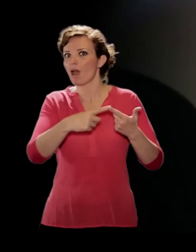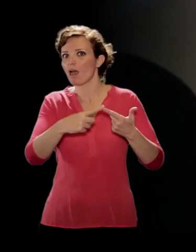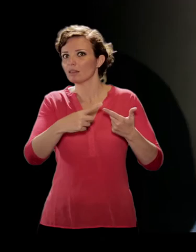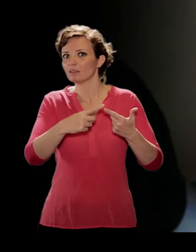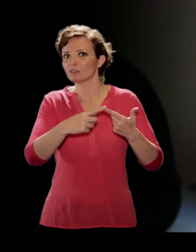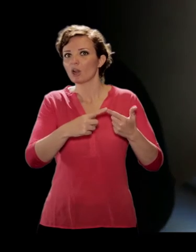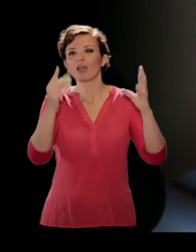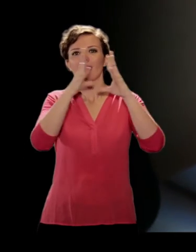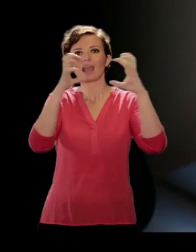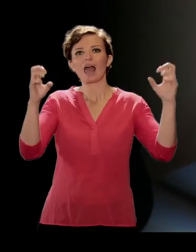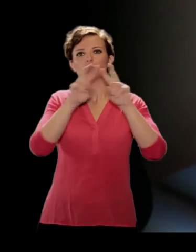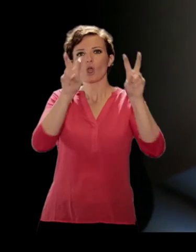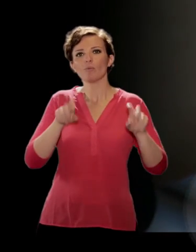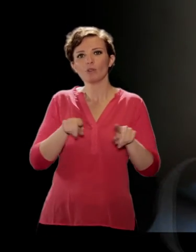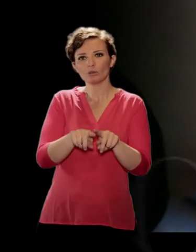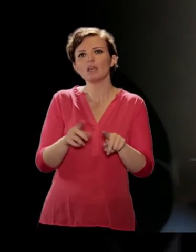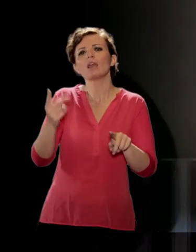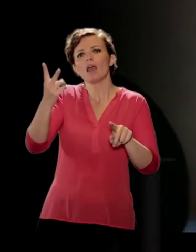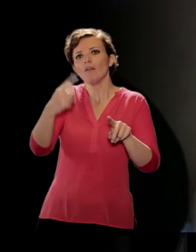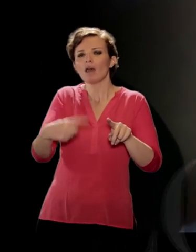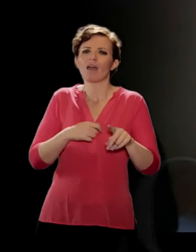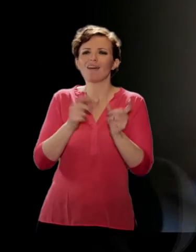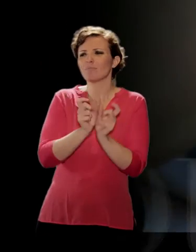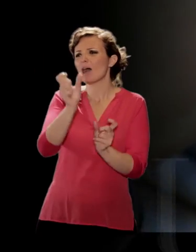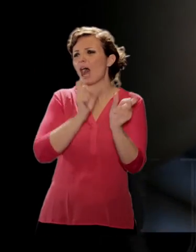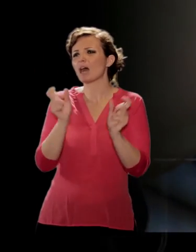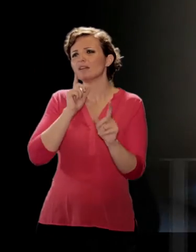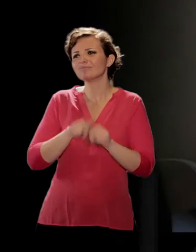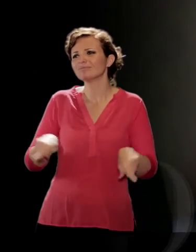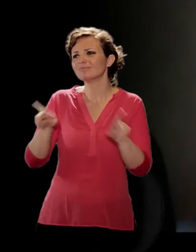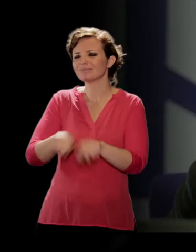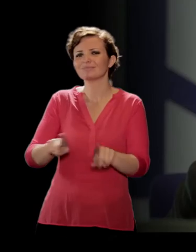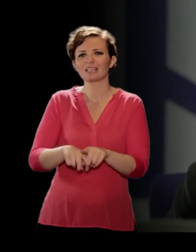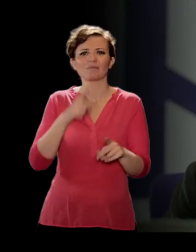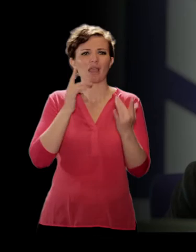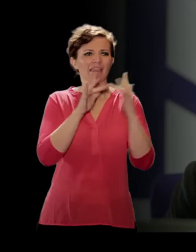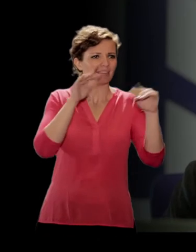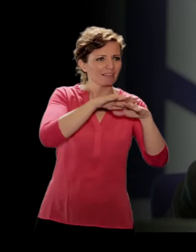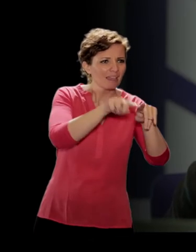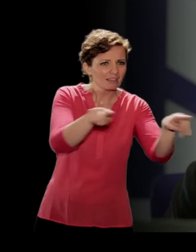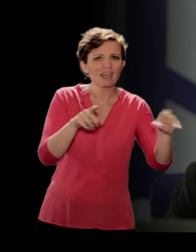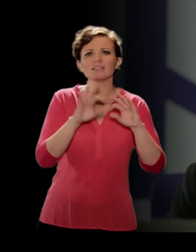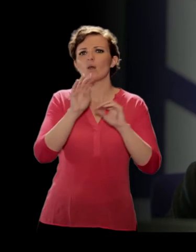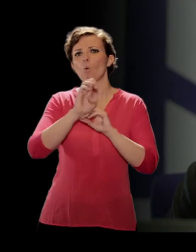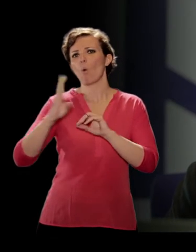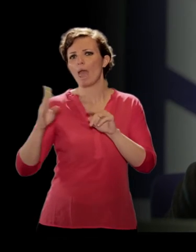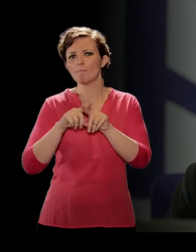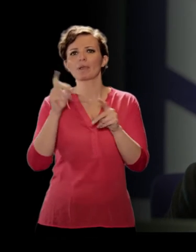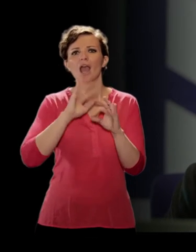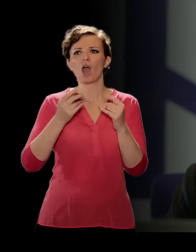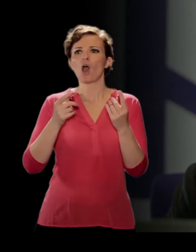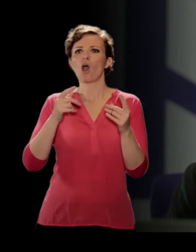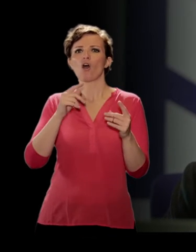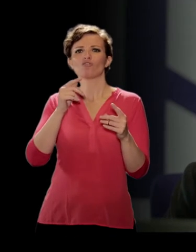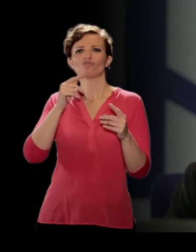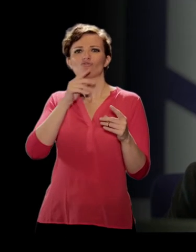Cloud computing è uno di quei termini che gira continuamente nella rete, e sul web, sui social